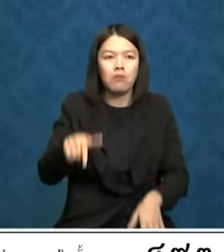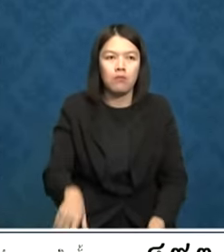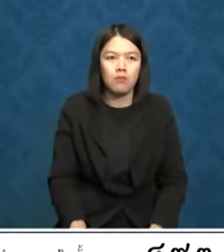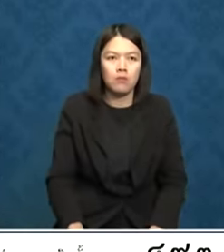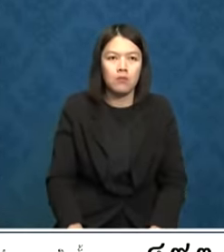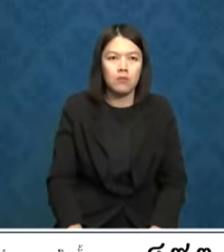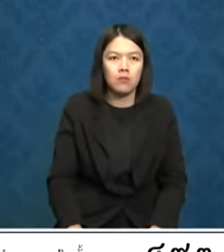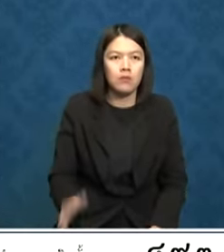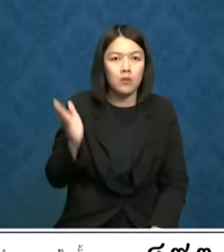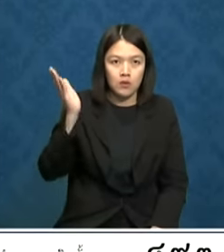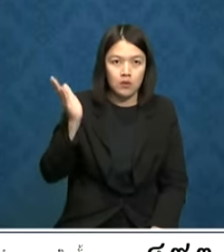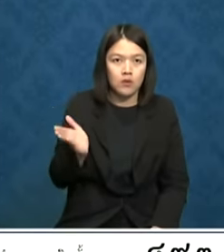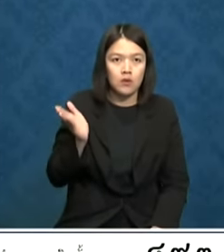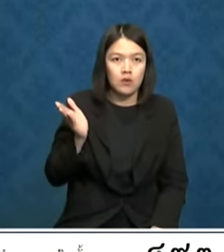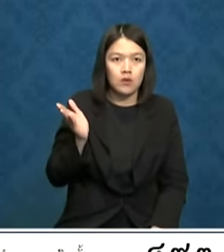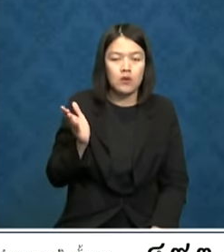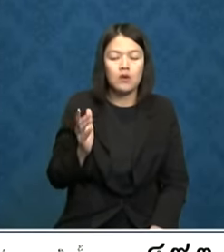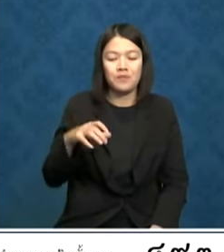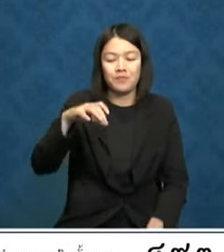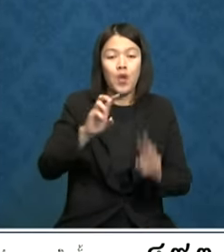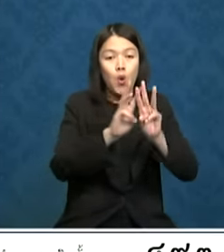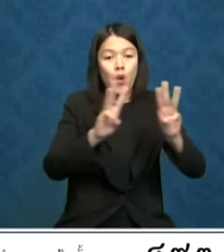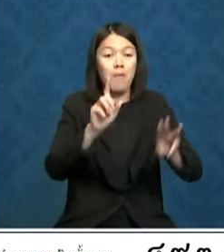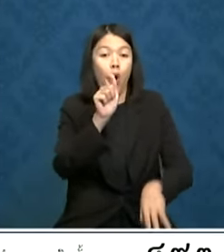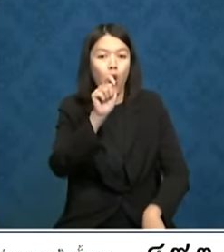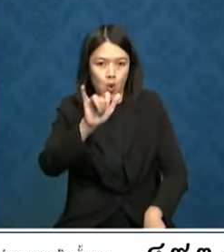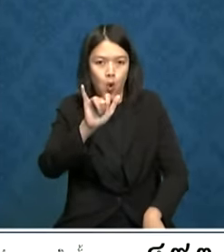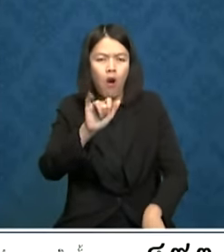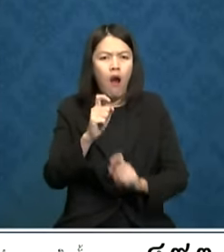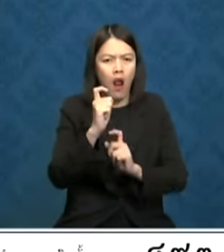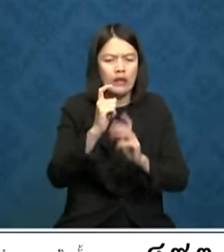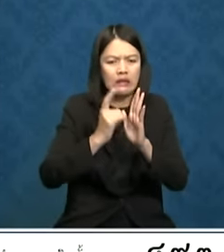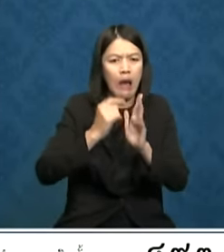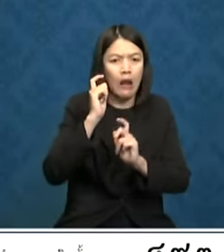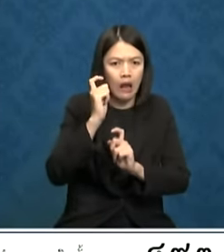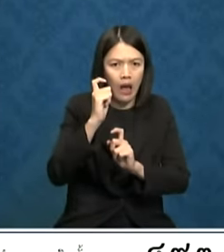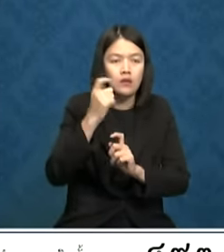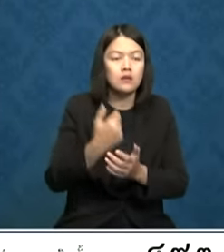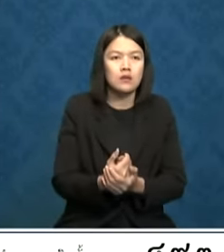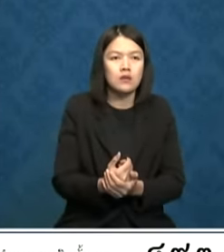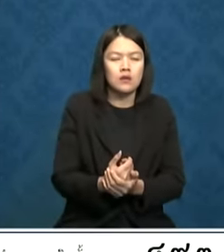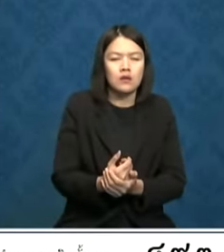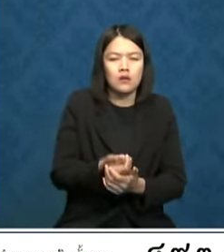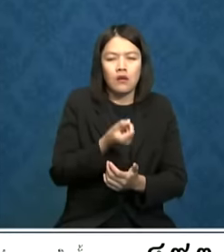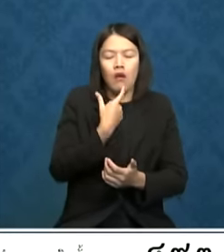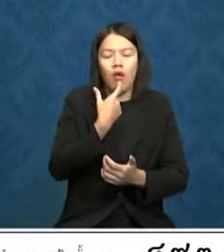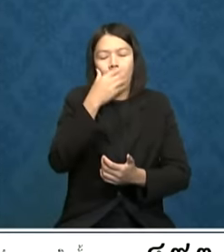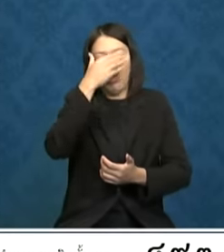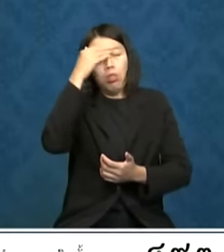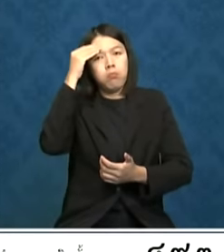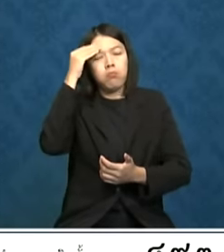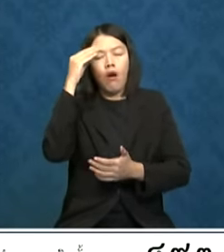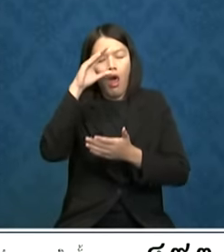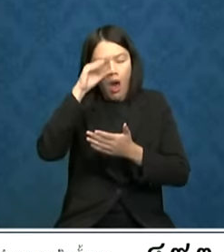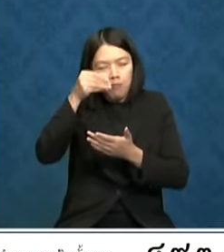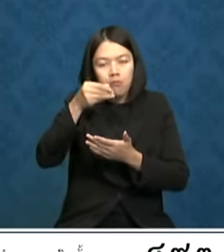ที่แสดงบนสไลด์นะคะคือจากเว็บอยนะคะถือเป็นยาอันตรายในบัญชียาหลักแห่งชาติค่ะด้วยความออกฤทธเร็วและทำให้ลืมทำให้